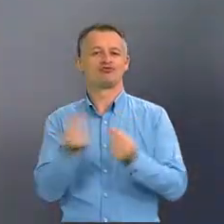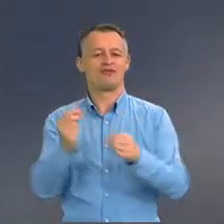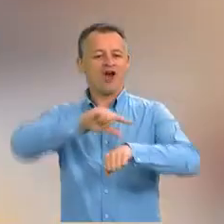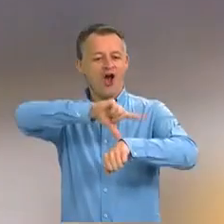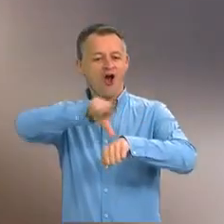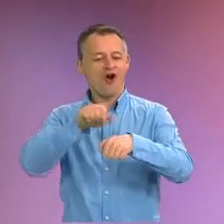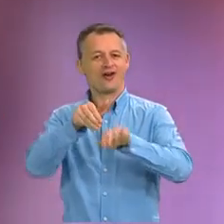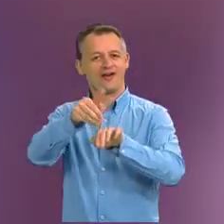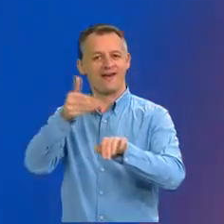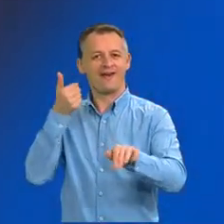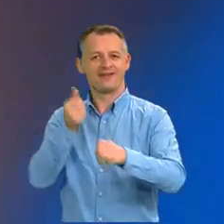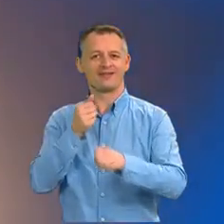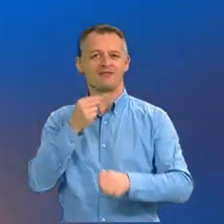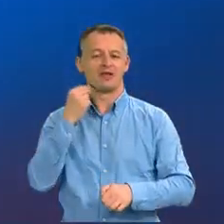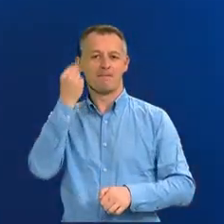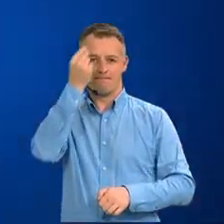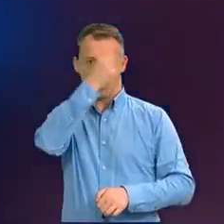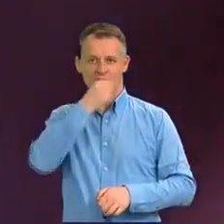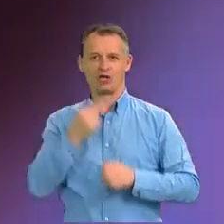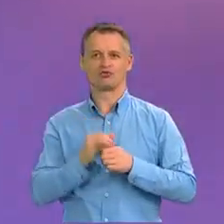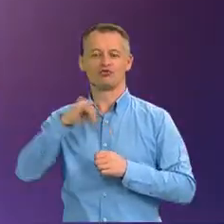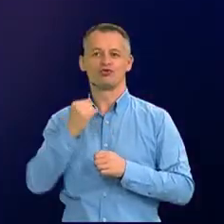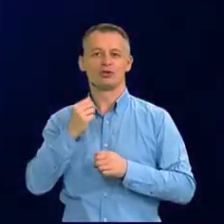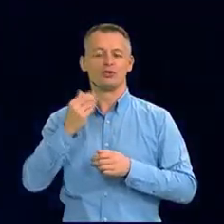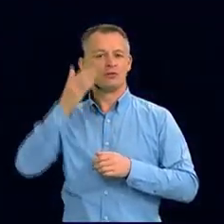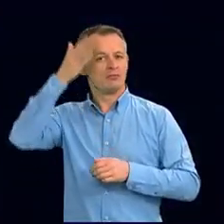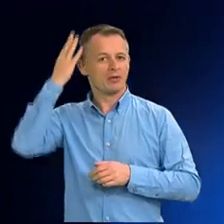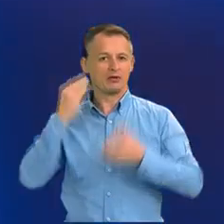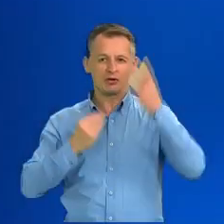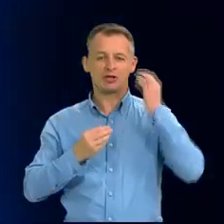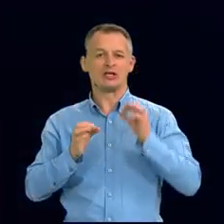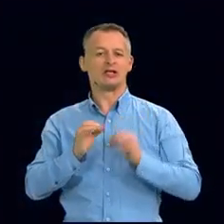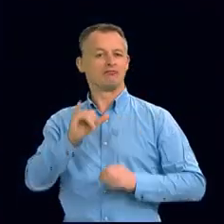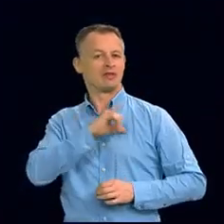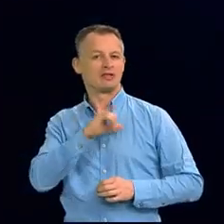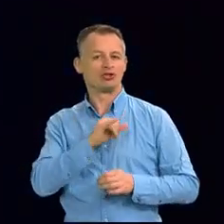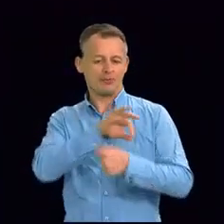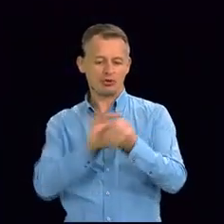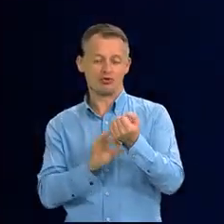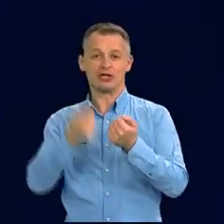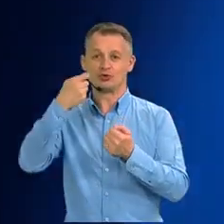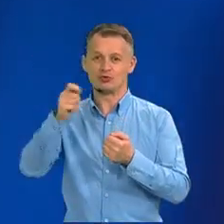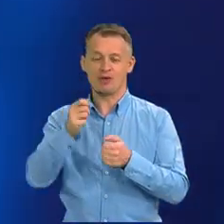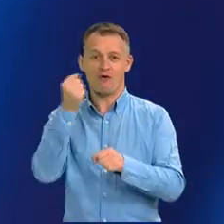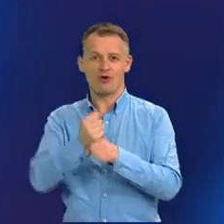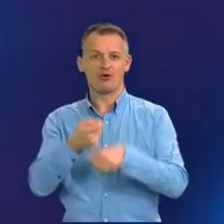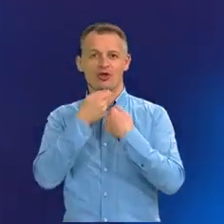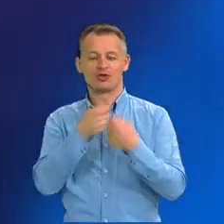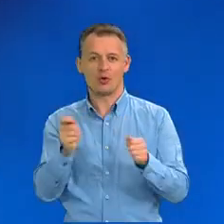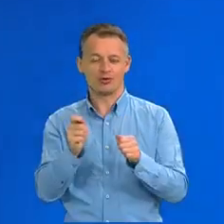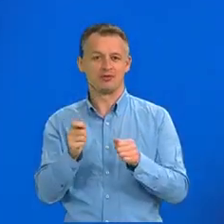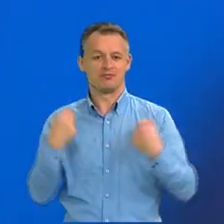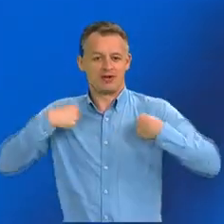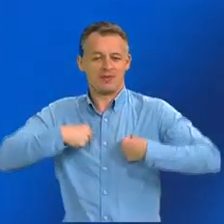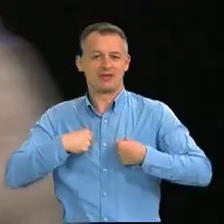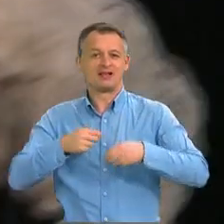ore înainte. Machiajul impecabil, coafiurile spectaculoase, dar și bijuteriile opulente au făcut ca ținutele să lase pe oricine